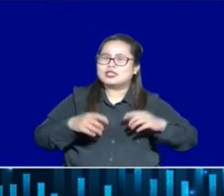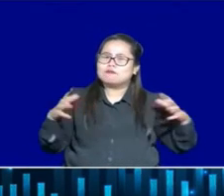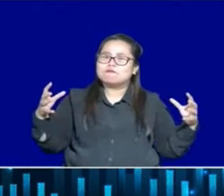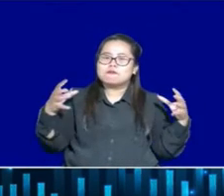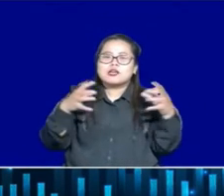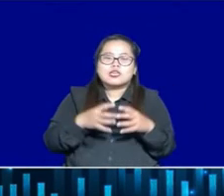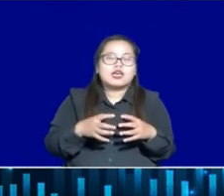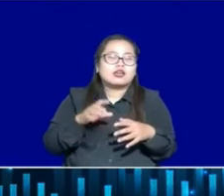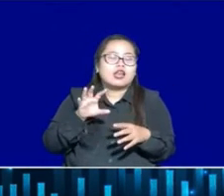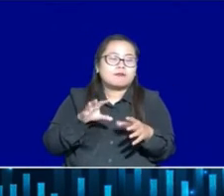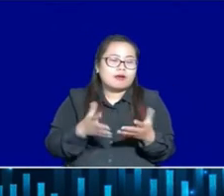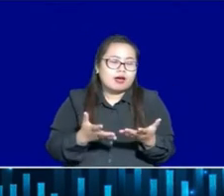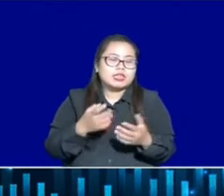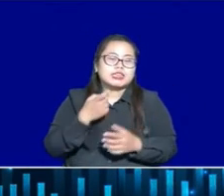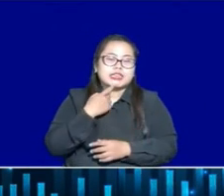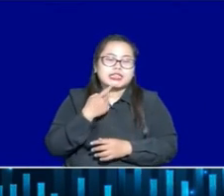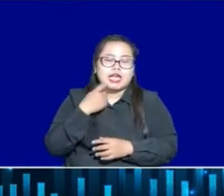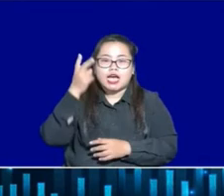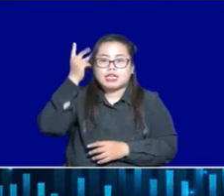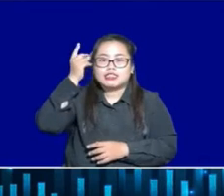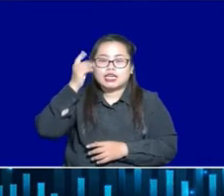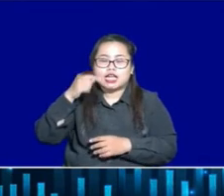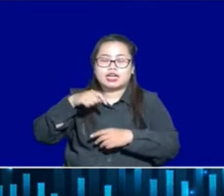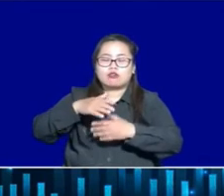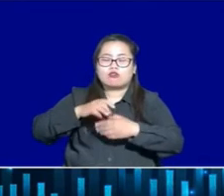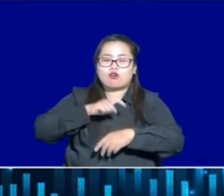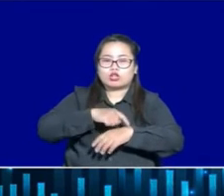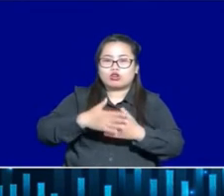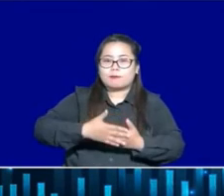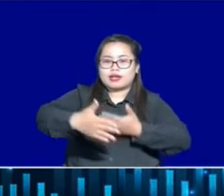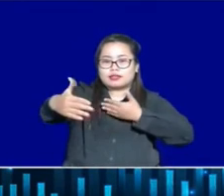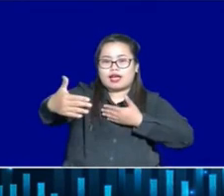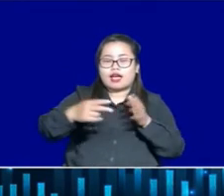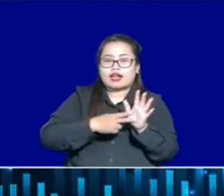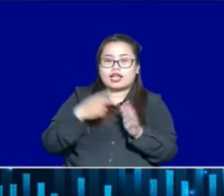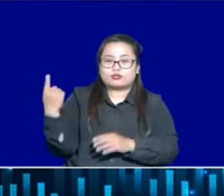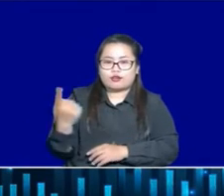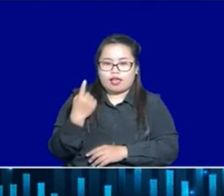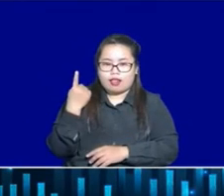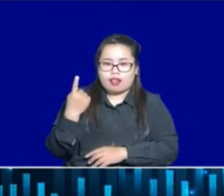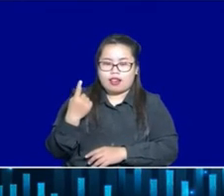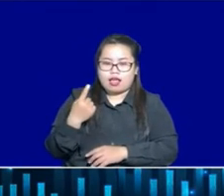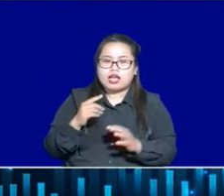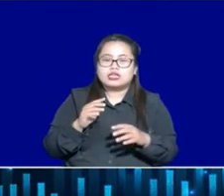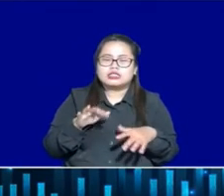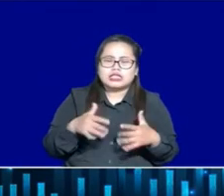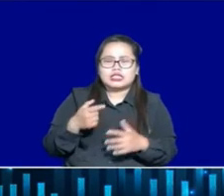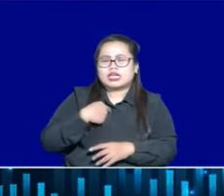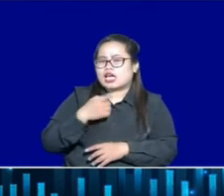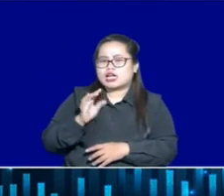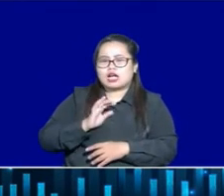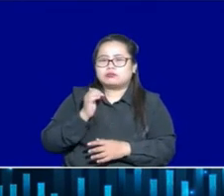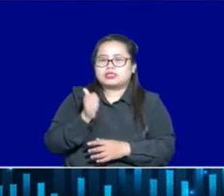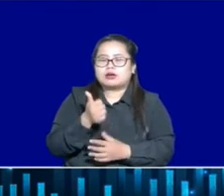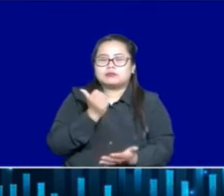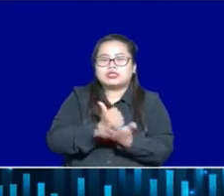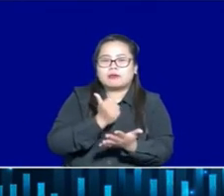dalam hal rencana jangka panjang nasional kita. Jadi saya tidak menggambit masuk